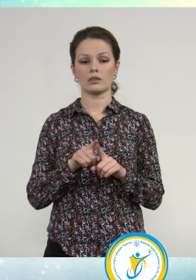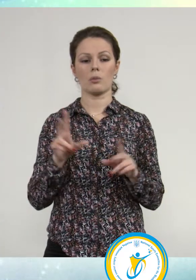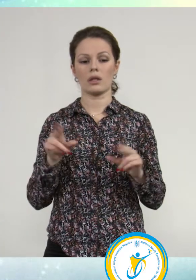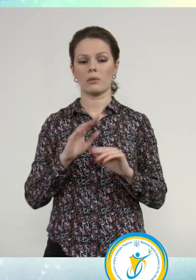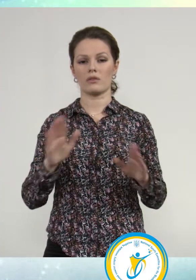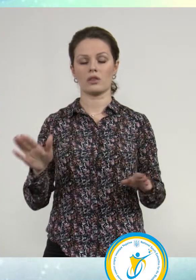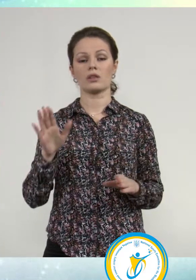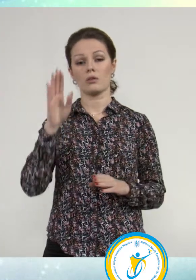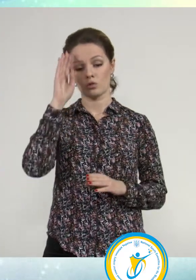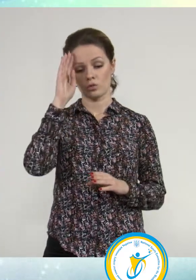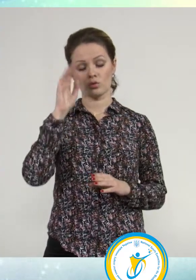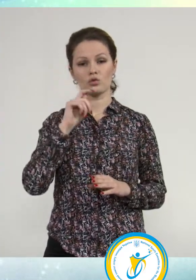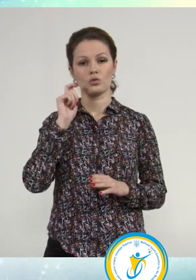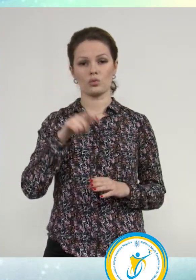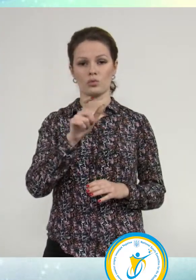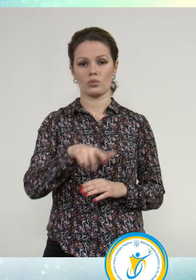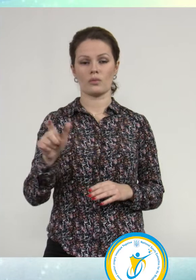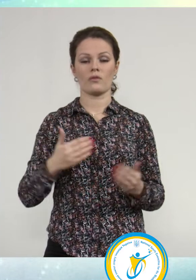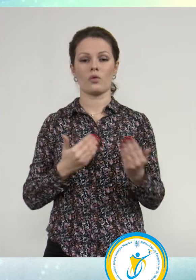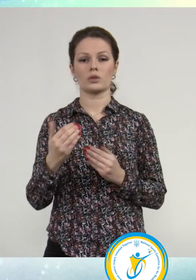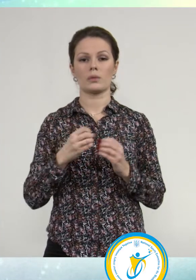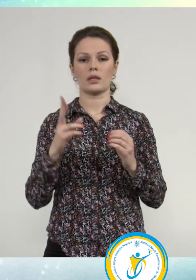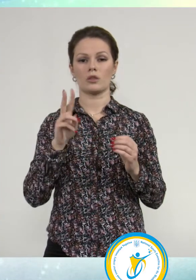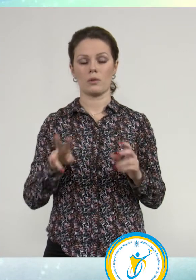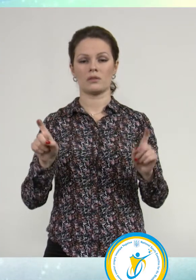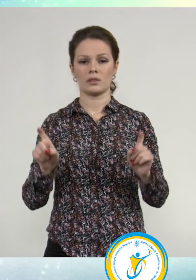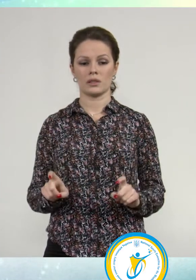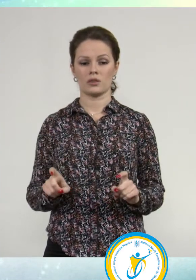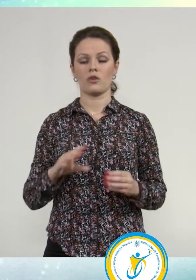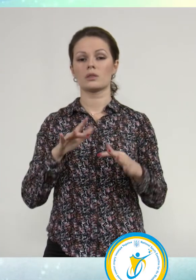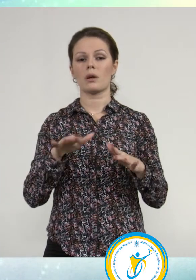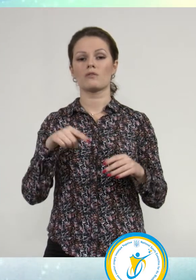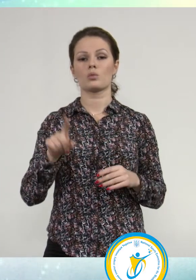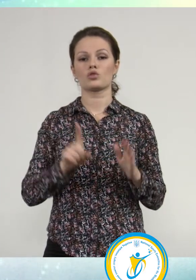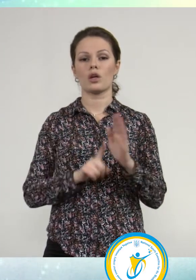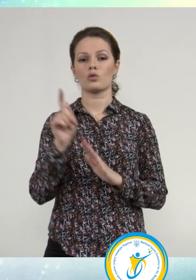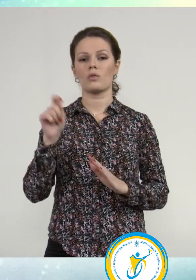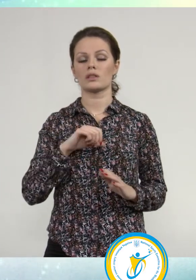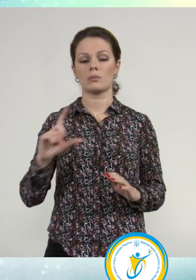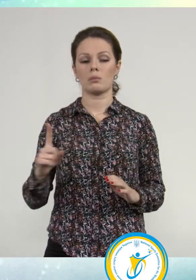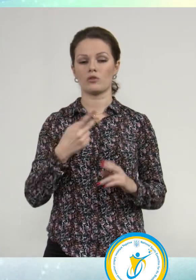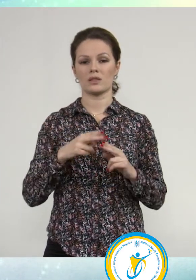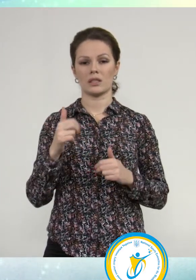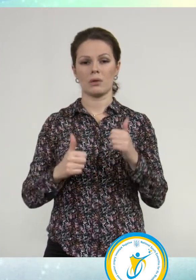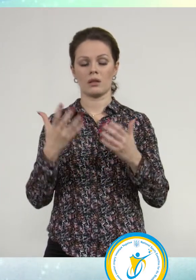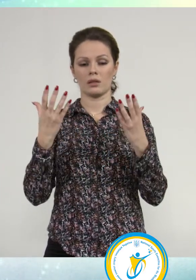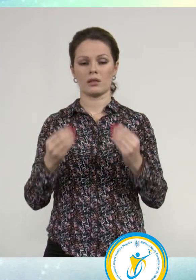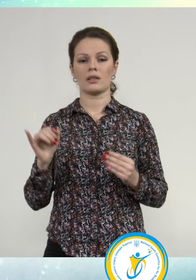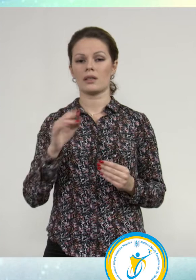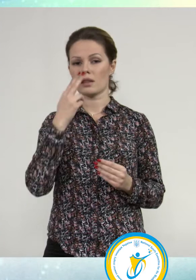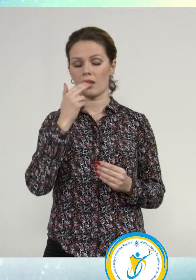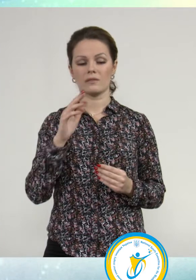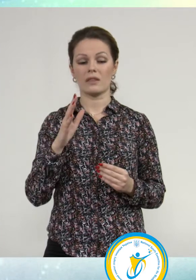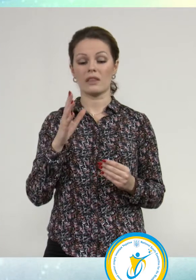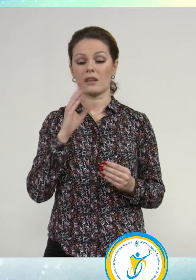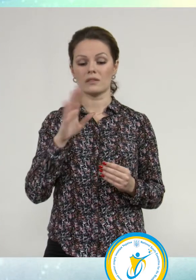українським чоловікам у гонці на 15 кілометрів сидячи. Справа в тім, що вони стартували найпершими у цей змагальний день і не встигли